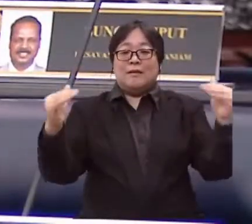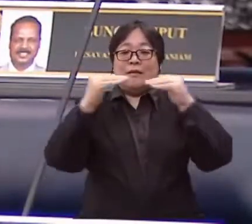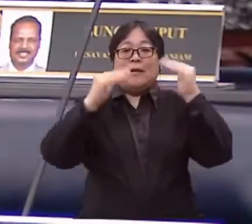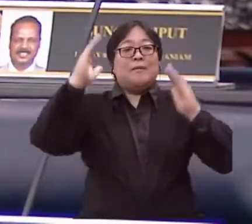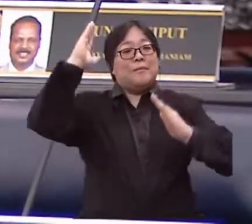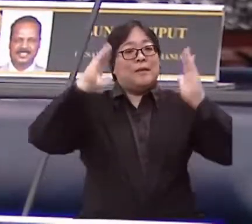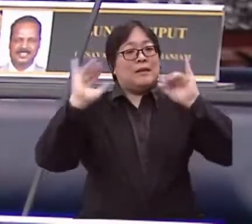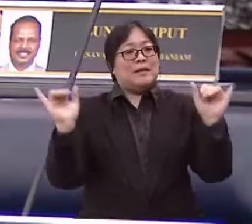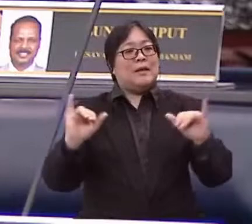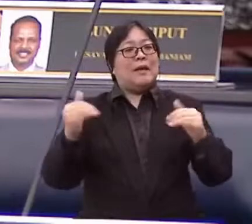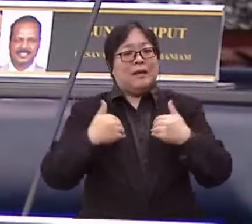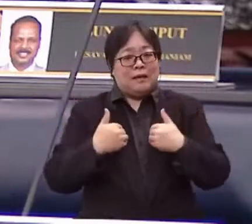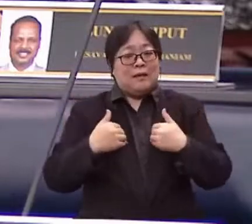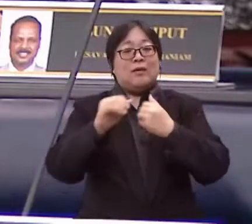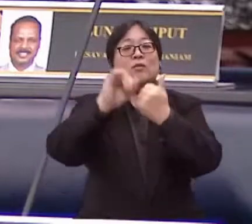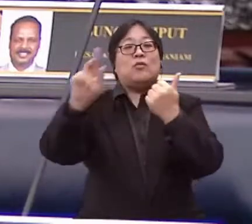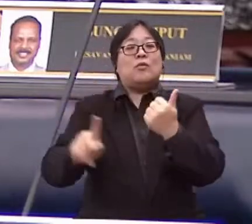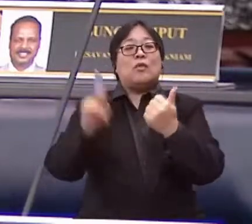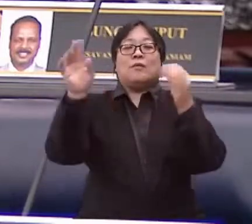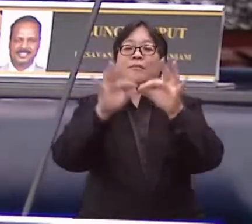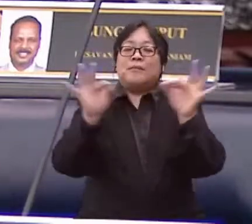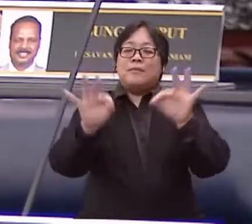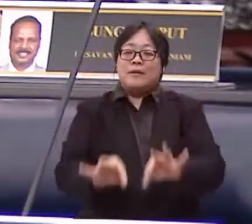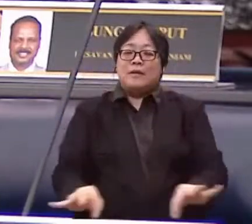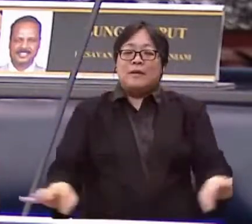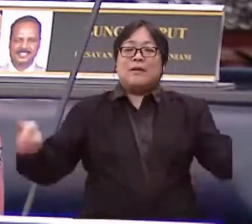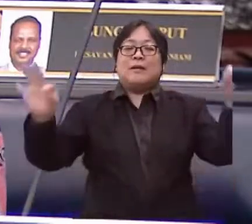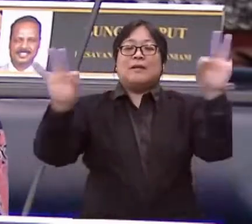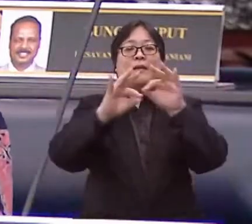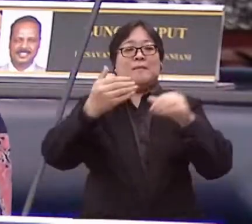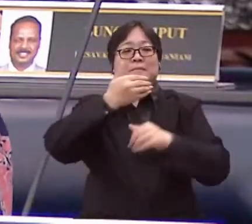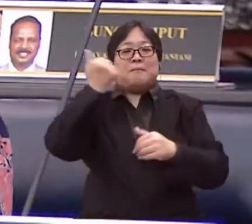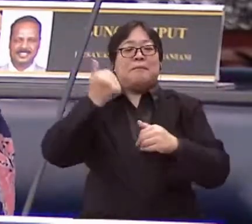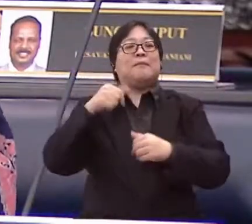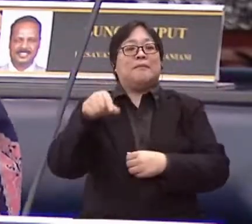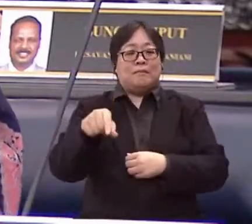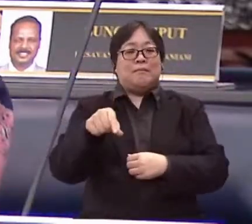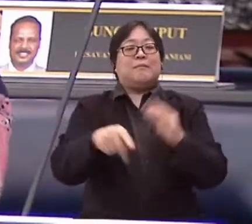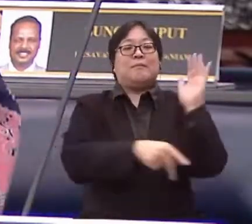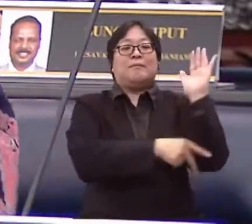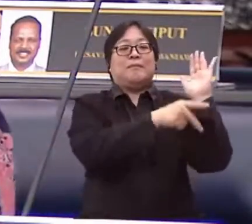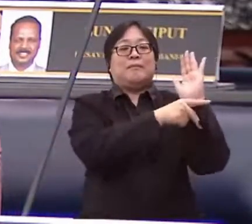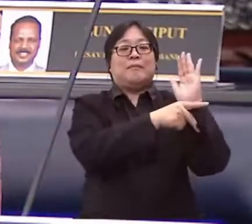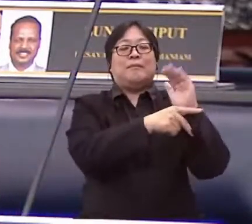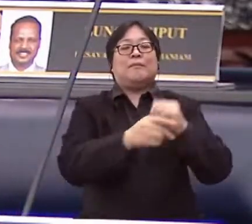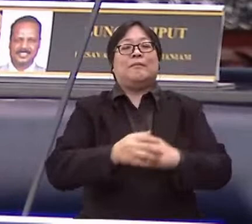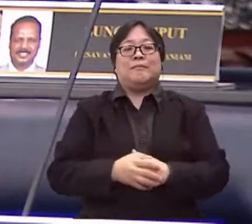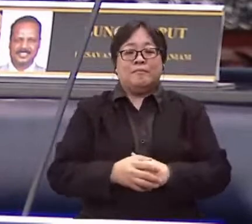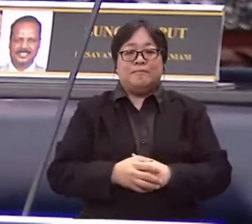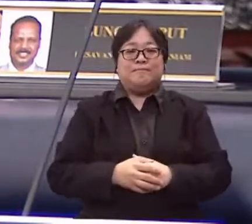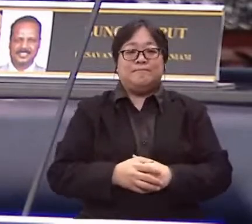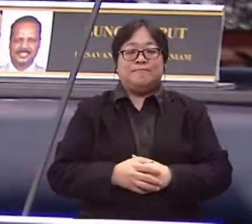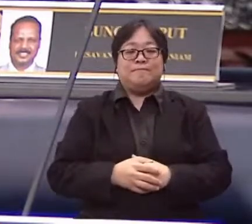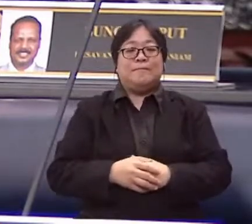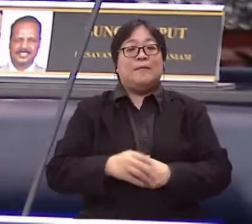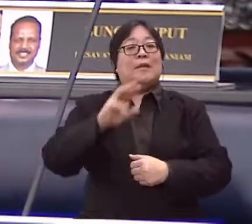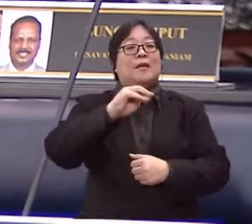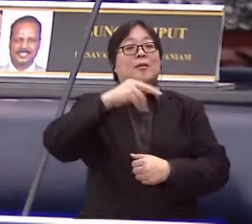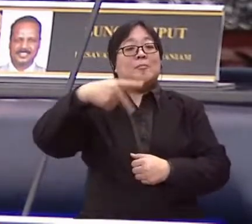Malaysia juga jawatan kuase memainkan peranan jauh lebih penting dalam kalimat institusi paling